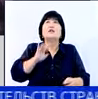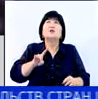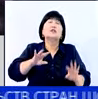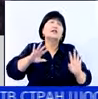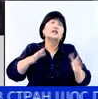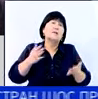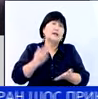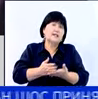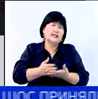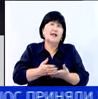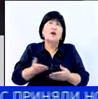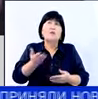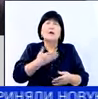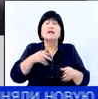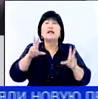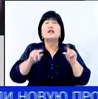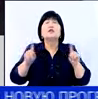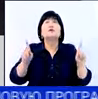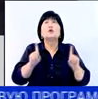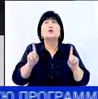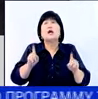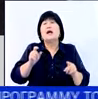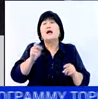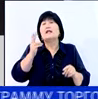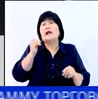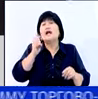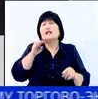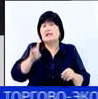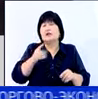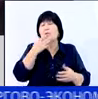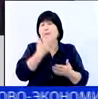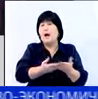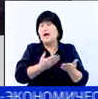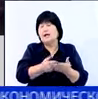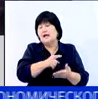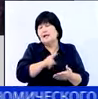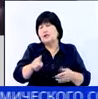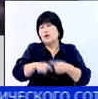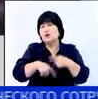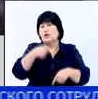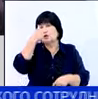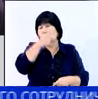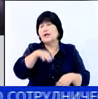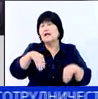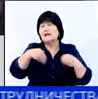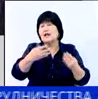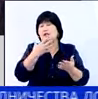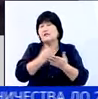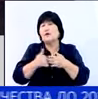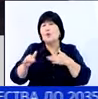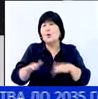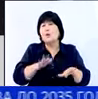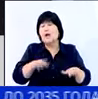событиях. Мы надеемся, что центр покажет в течение следующего года, да, свою